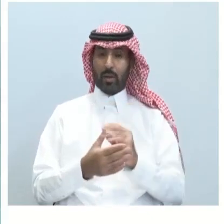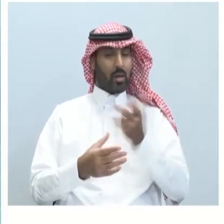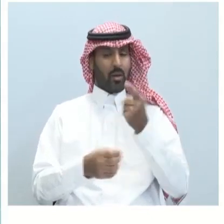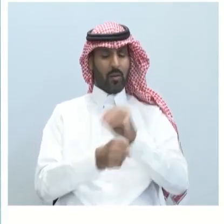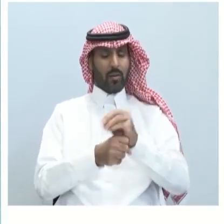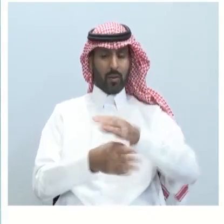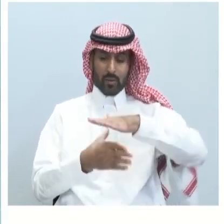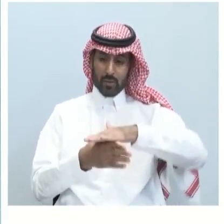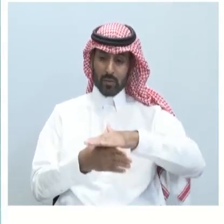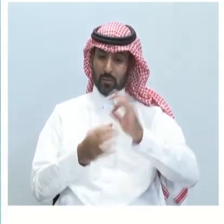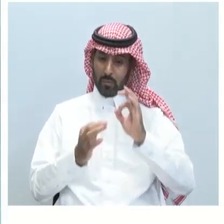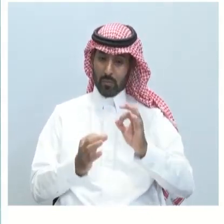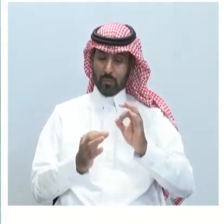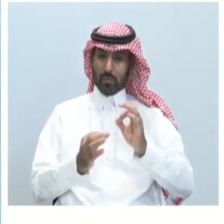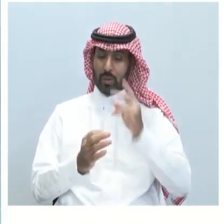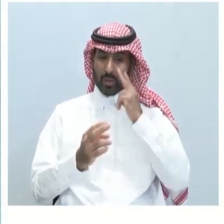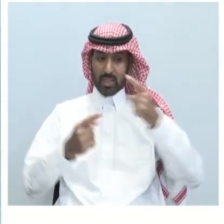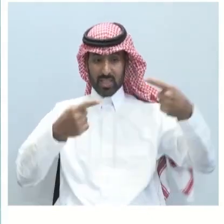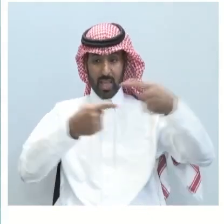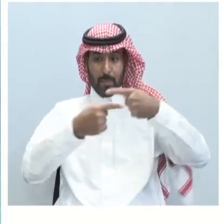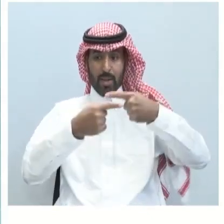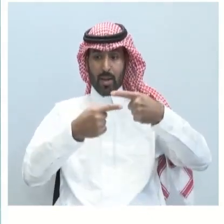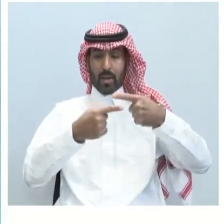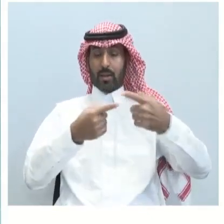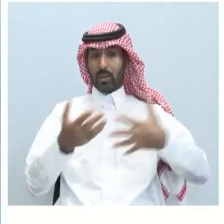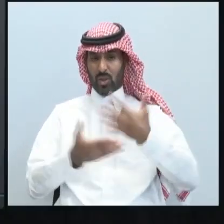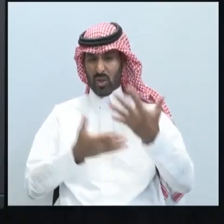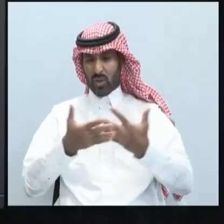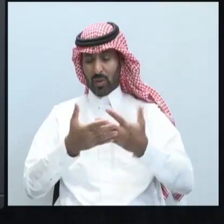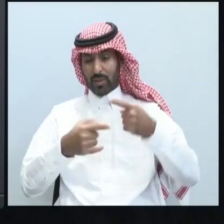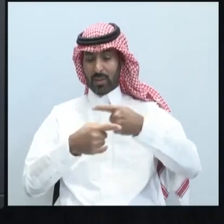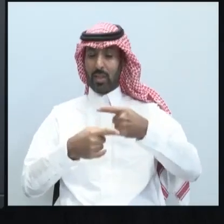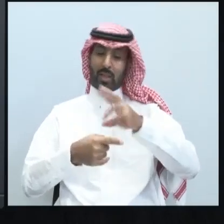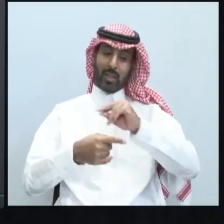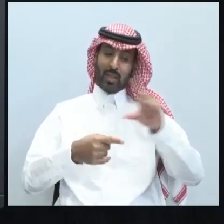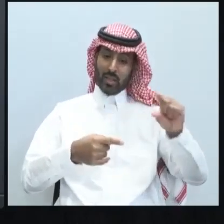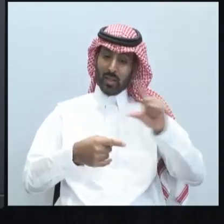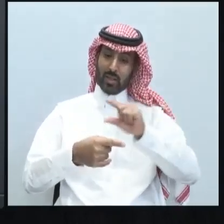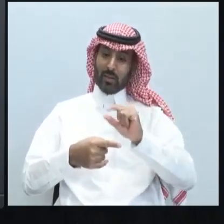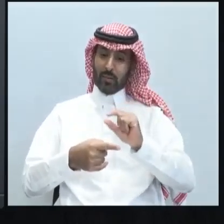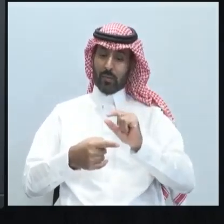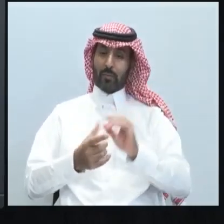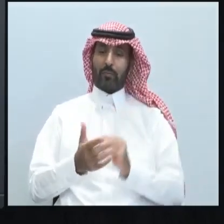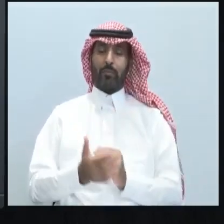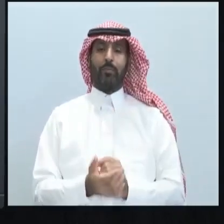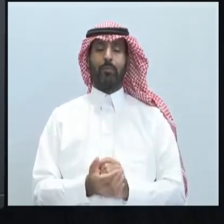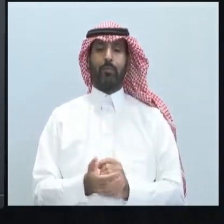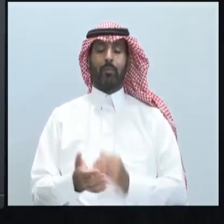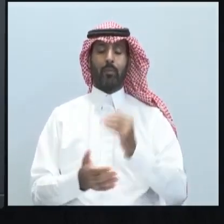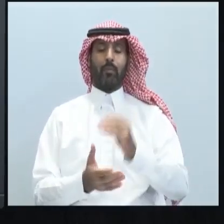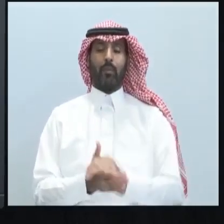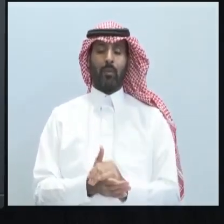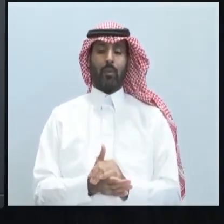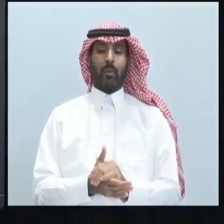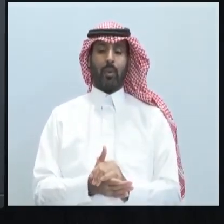كيف عرفت انه متزن التفاعل عن طريق السهمين هذولا نسميه تفاعل متزن او تفاعل انعكاسي طيب هنا